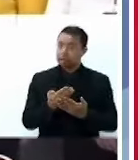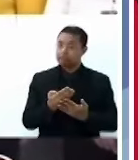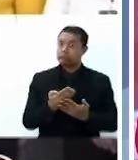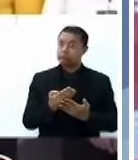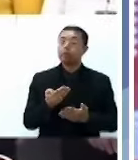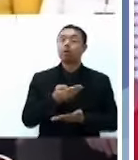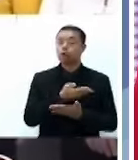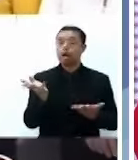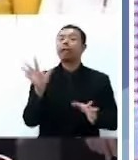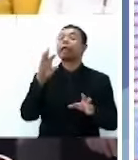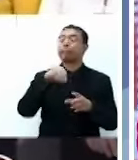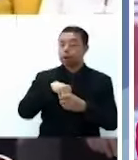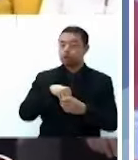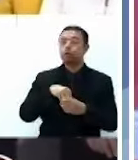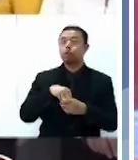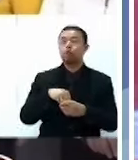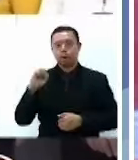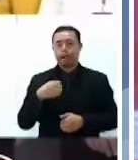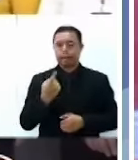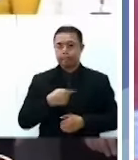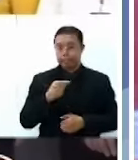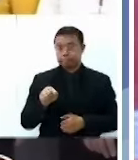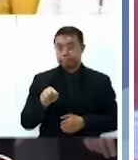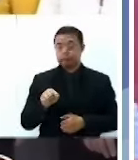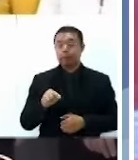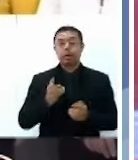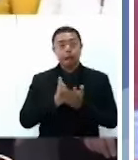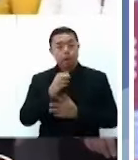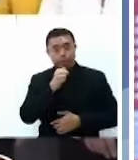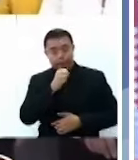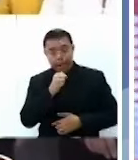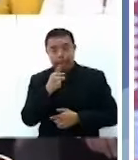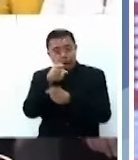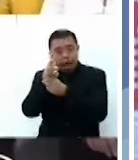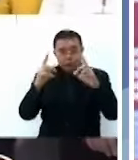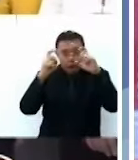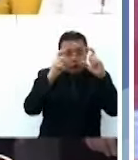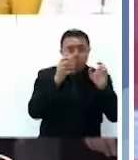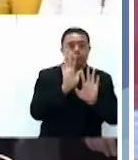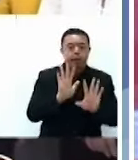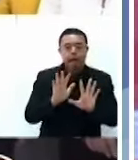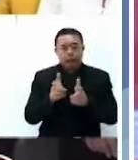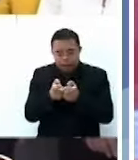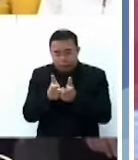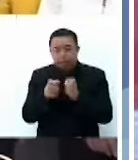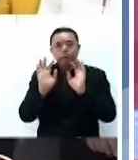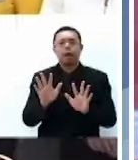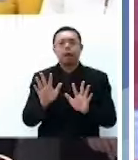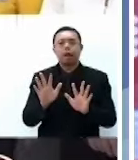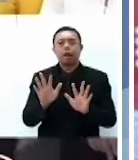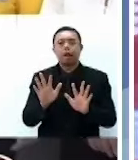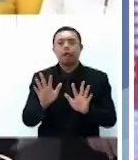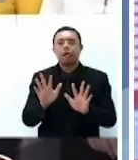pendapatan negara sementara di sisi lain daya beli masyarakat sedang menurun? Nah, ini PR besar ya yang harus